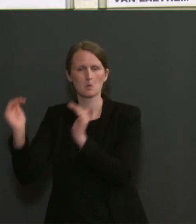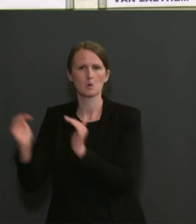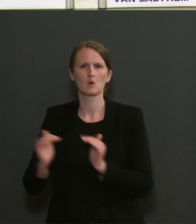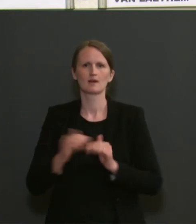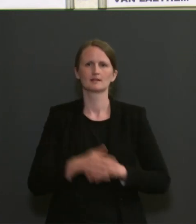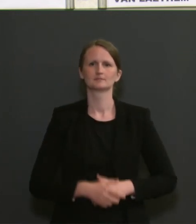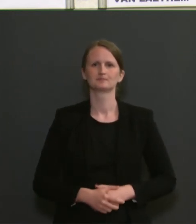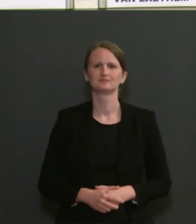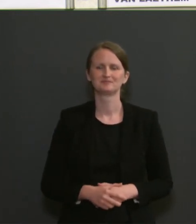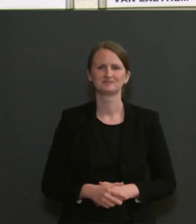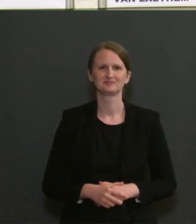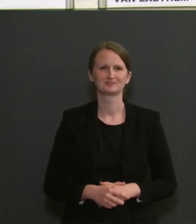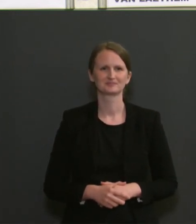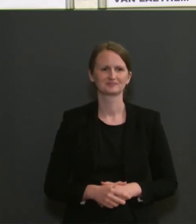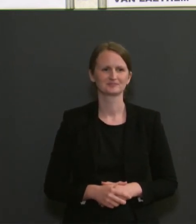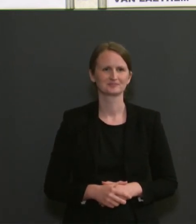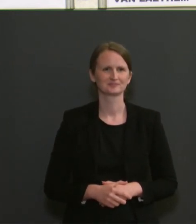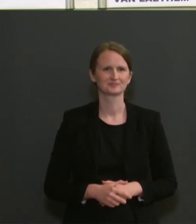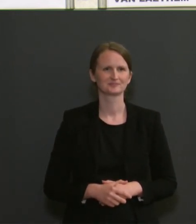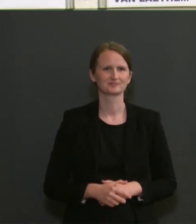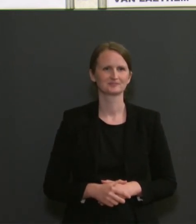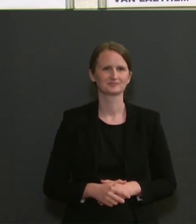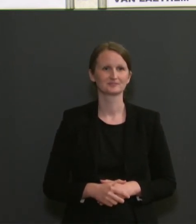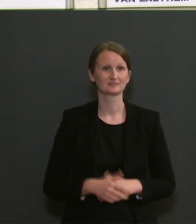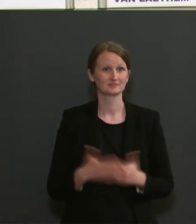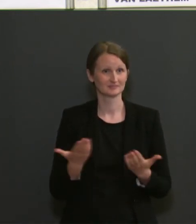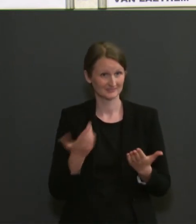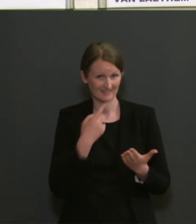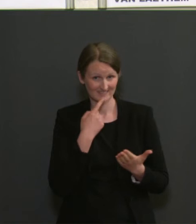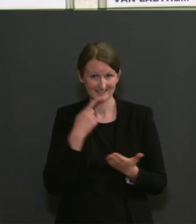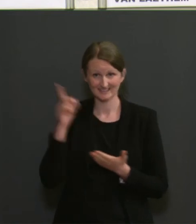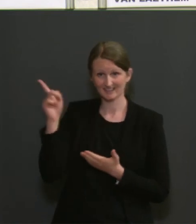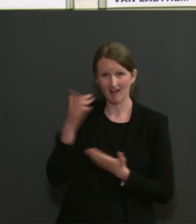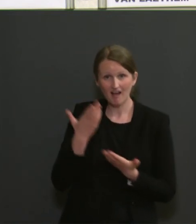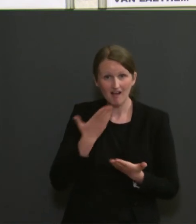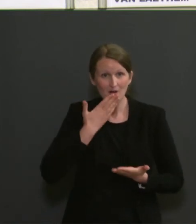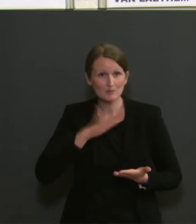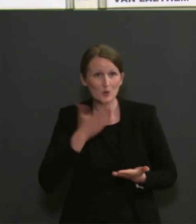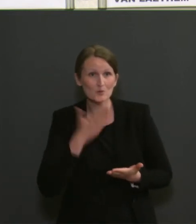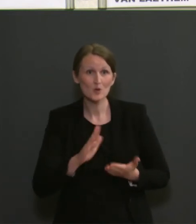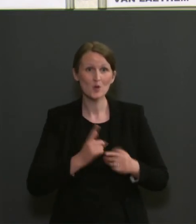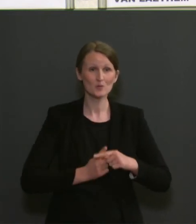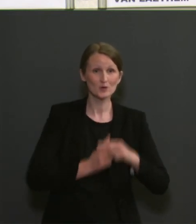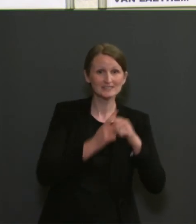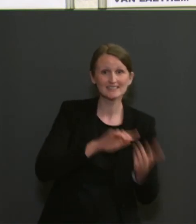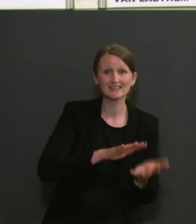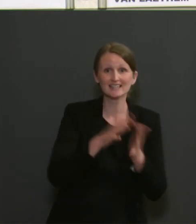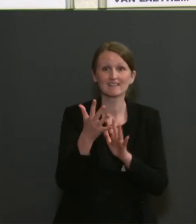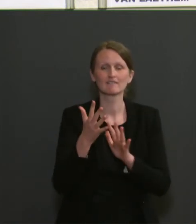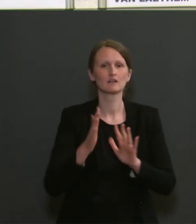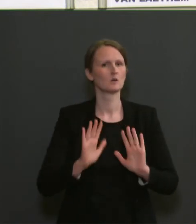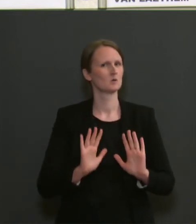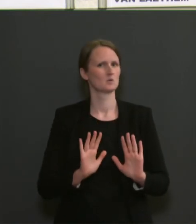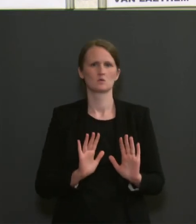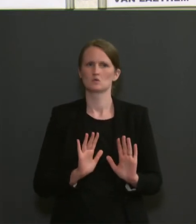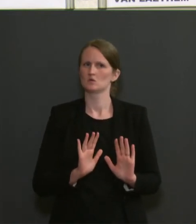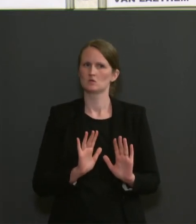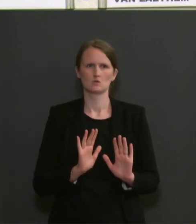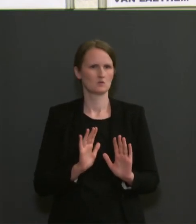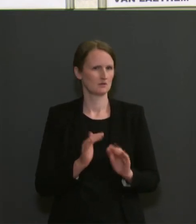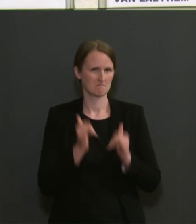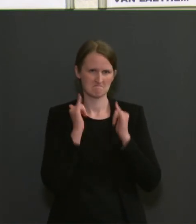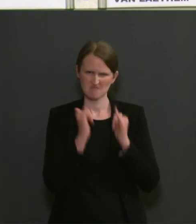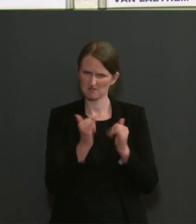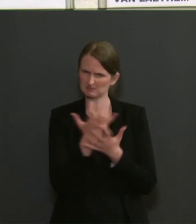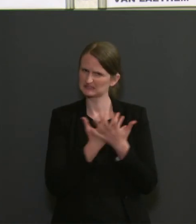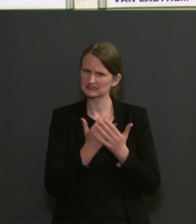Ce n'est pas parce que ces résultats vont mieux qu'ils sont bons. Ces résultats restent clairement encore trop élevés et nous restons avec